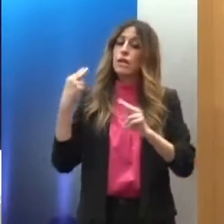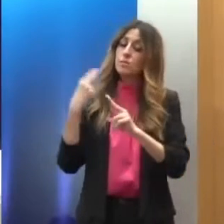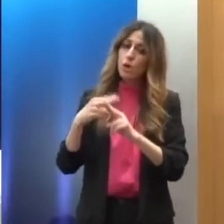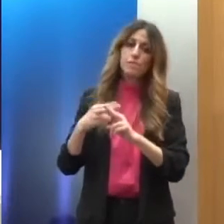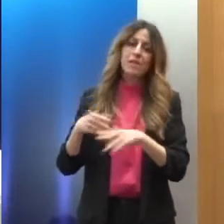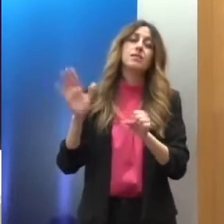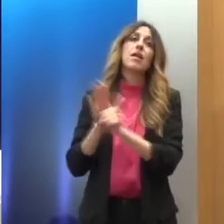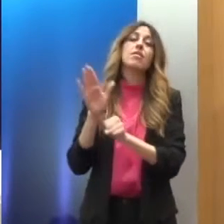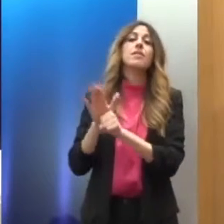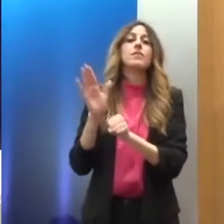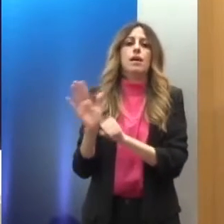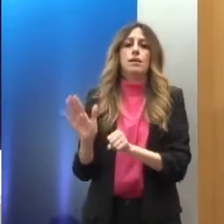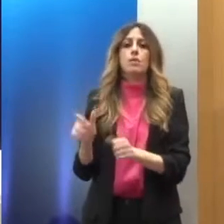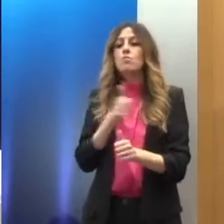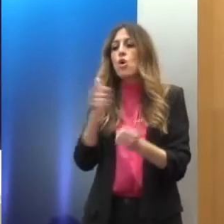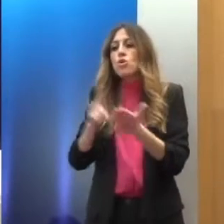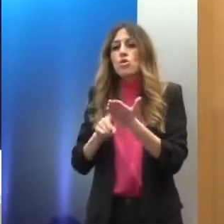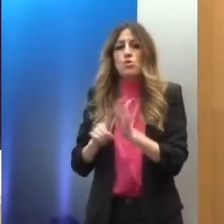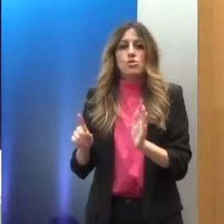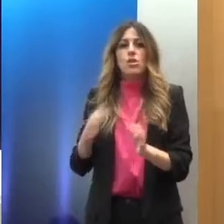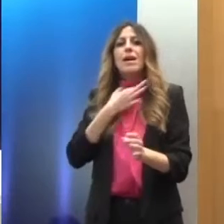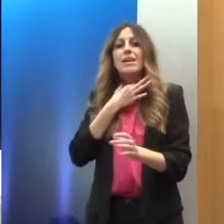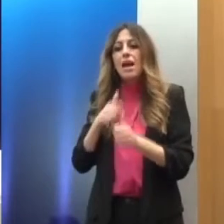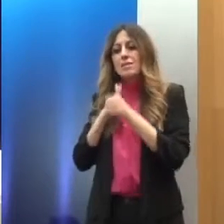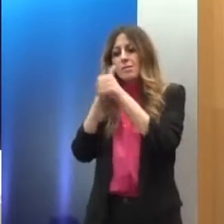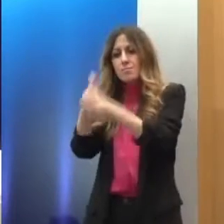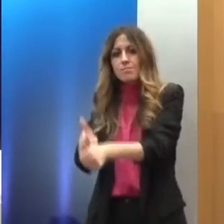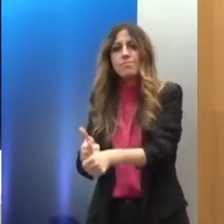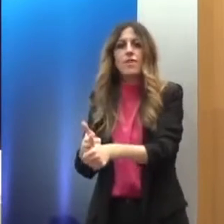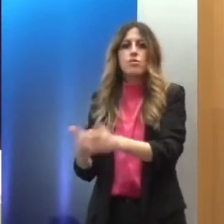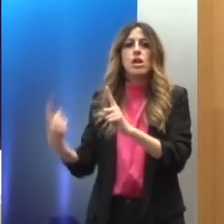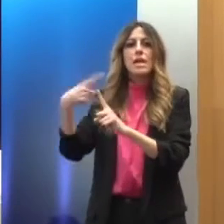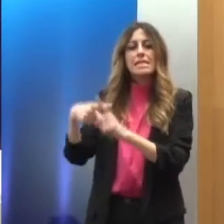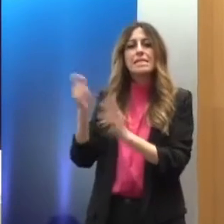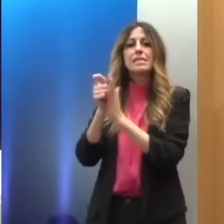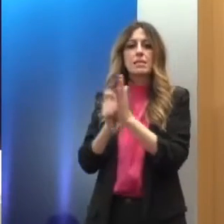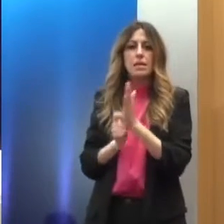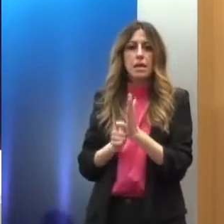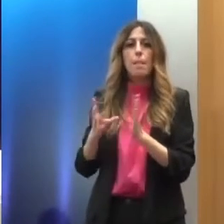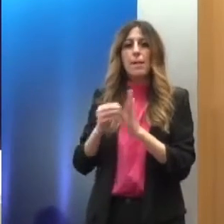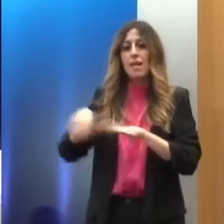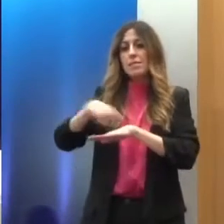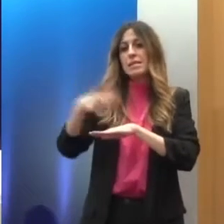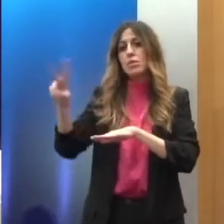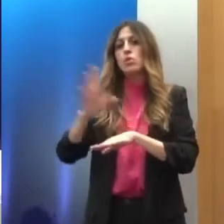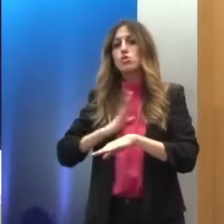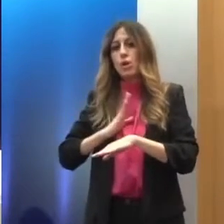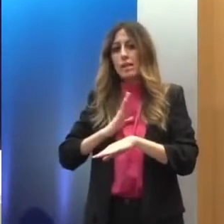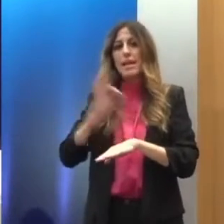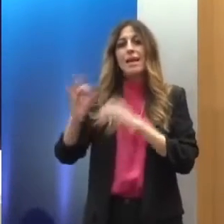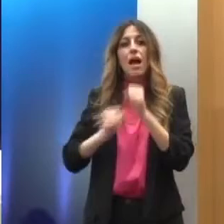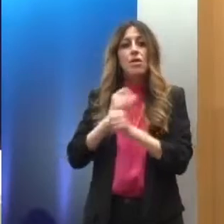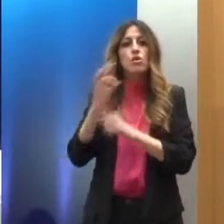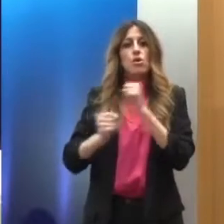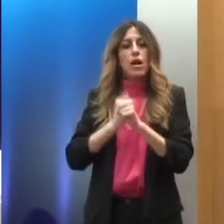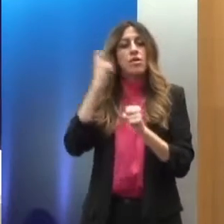χρειάζεται μεγαλύτερη έμφαση στην υλοποίηση και στα στατιστικά δεδομένα. Δηλαδή, η αναφορά ότι ο συνήγορος του πολίτη θα κάνει στις ετήσιες εκθέσεις του,